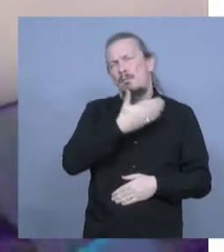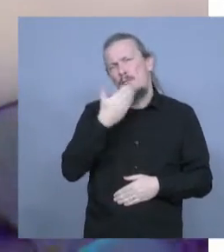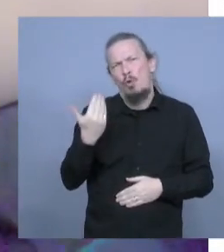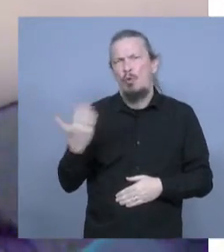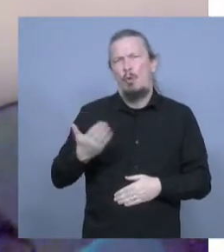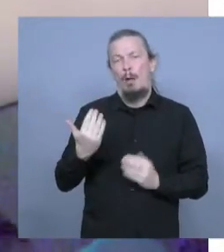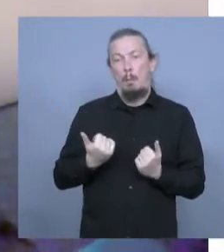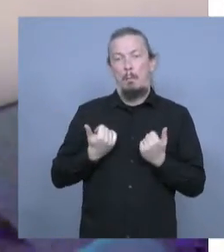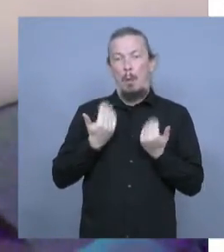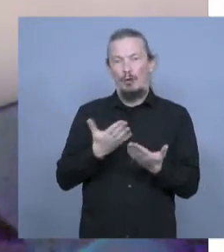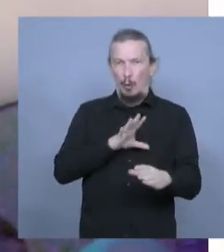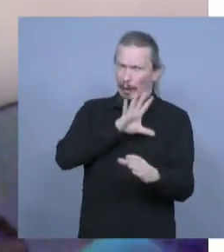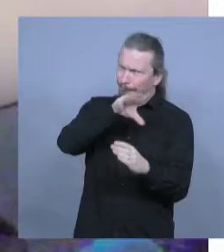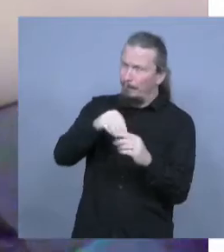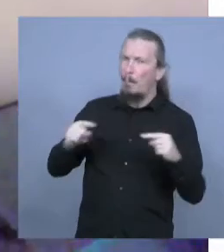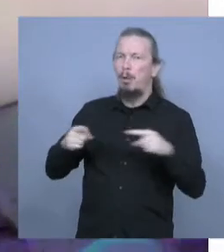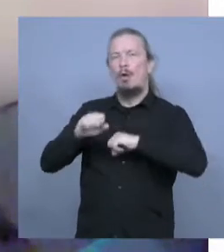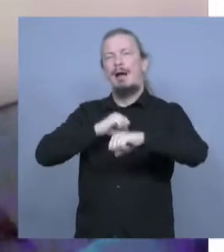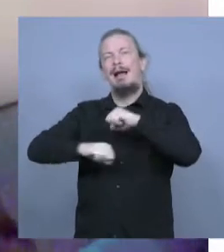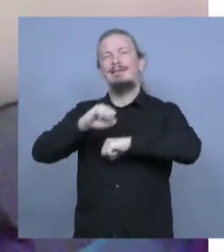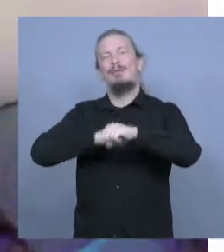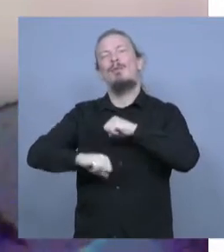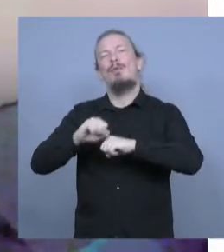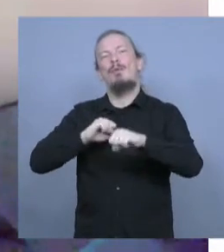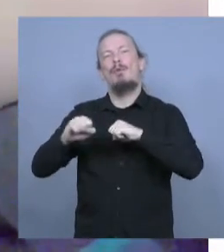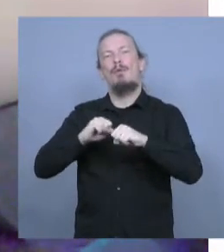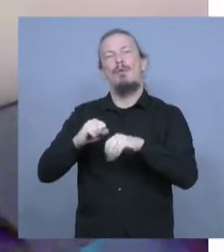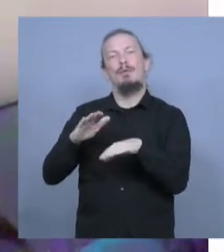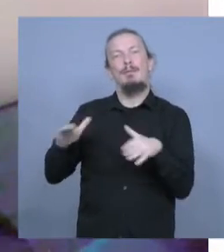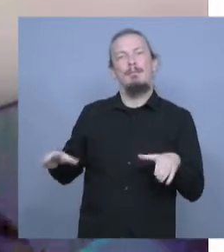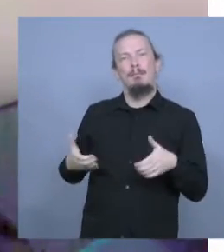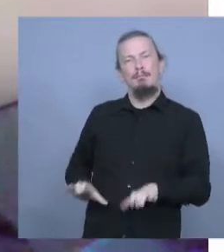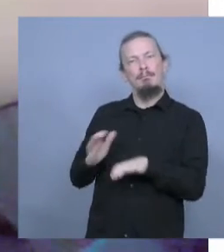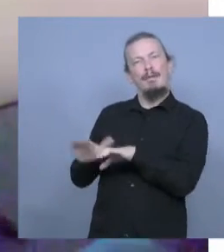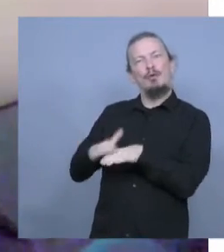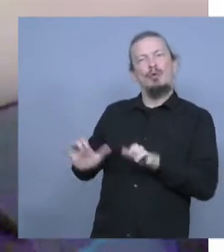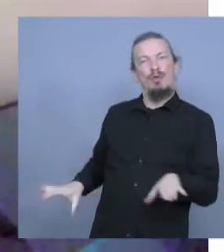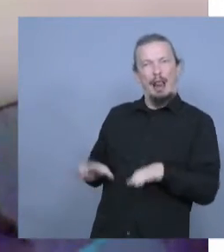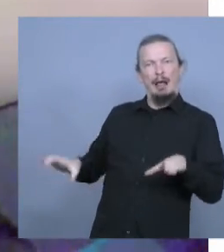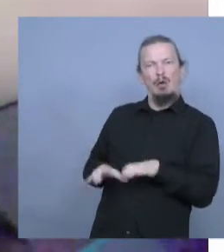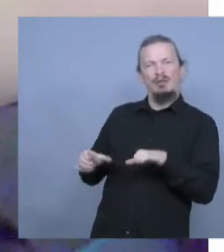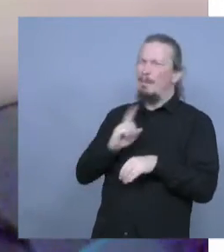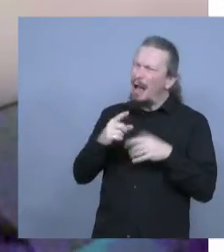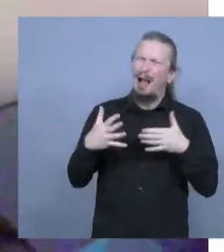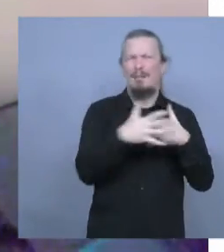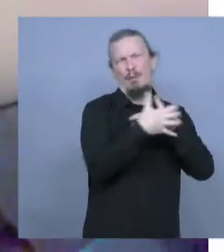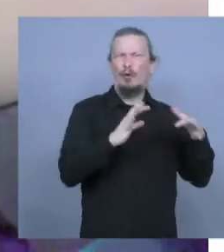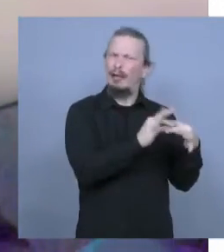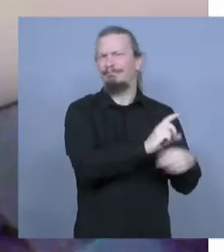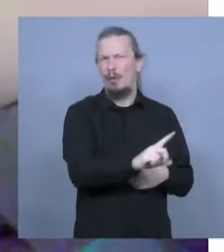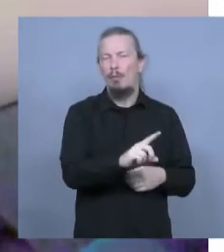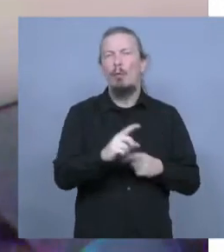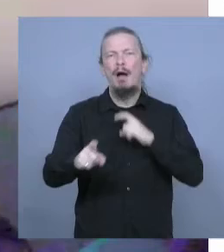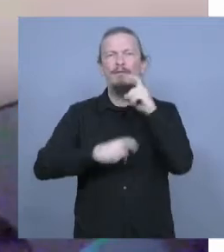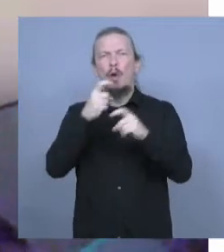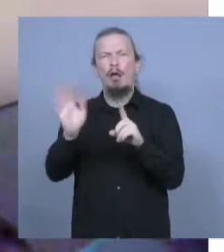cette proposition au plan d'action du Conseil métropolitain de sécurité et de prévention de la délinquance, plutôt qu'à la stratégie pauvreté. En effet, les violences